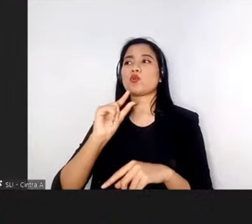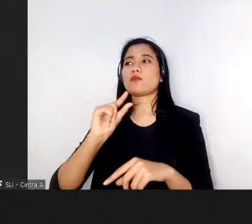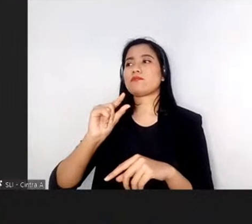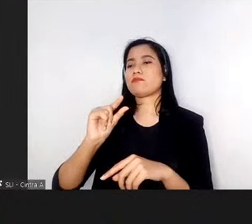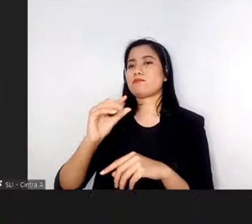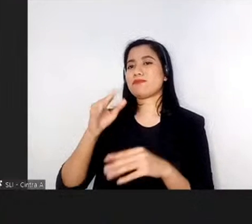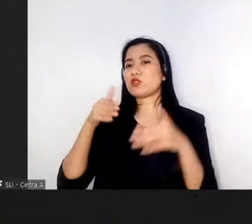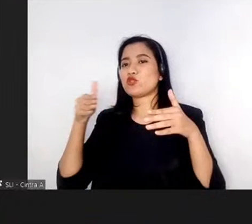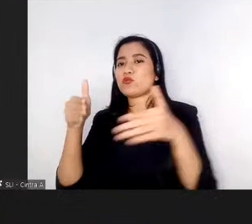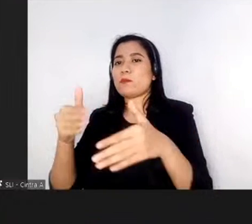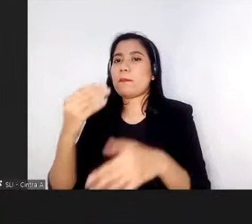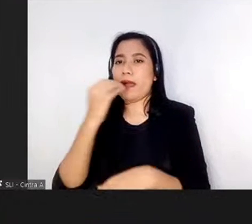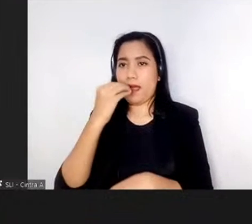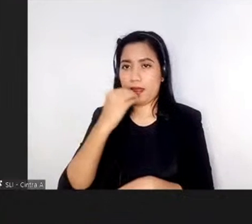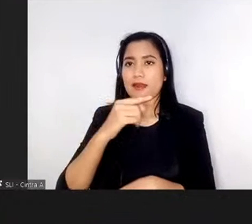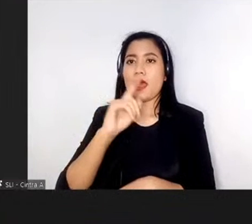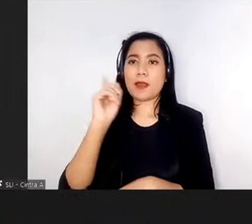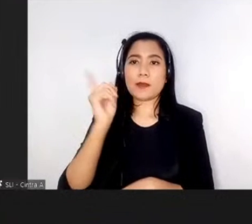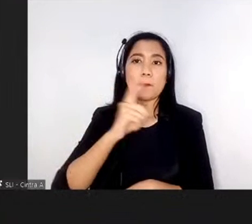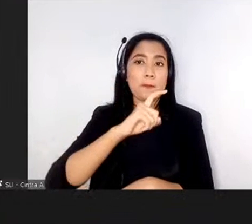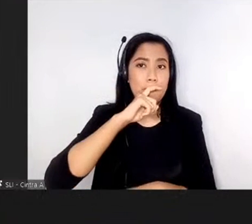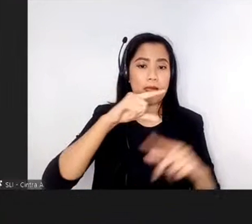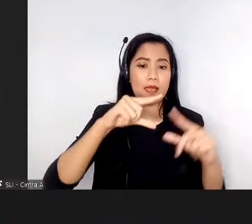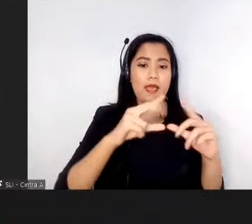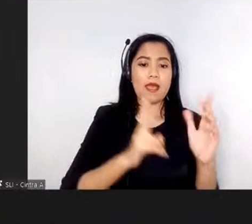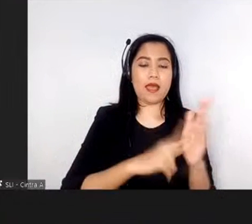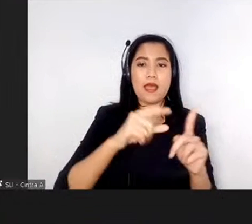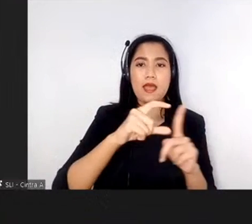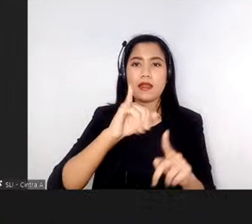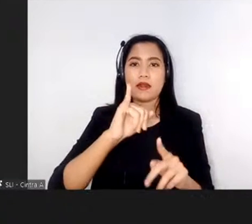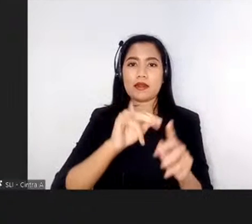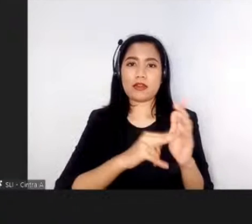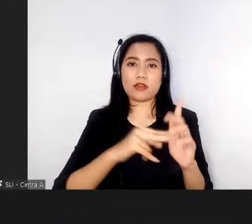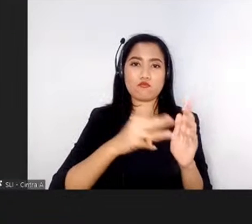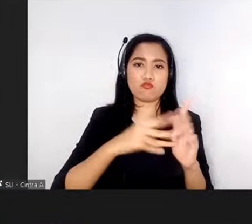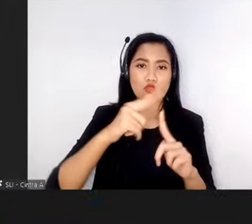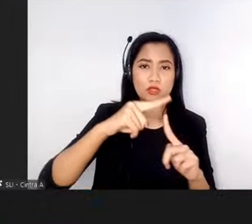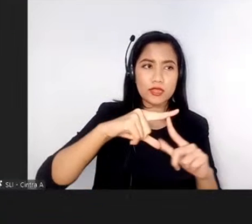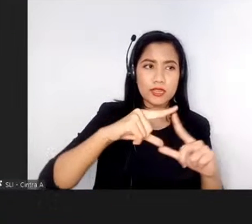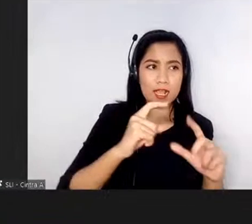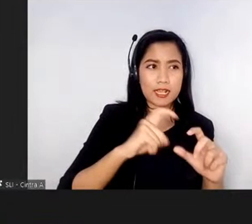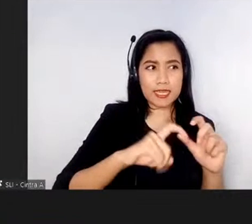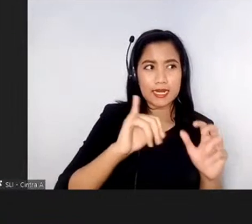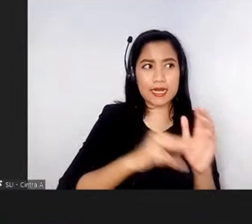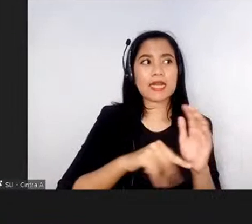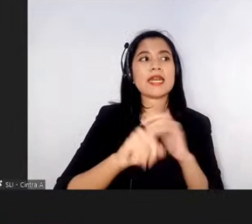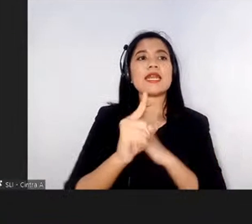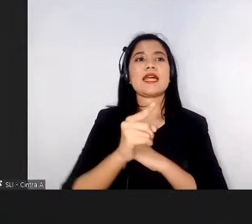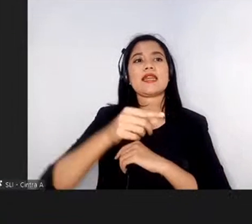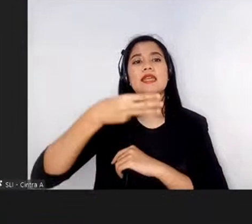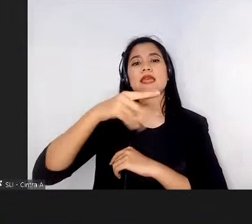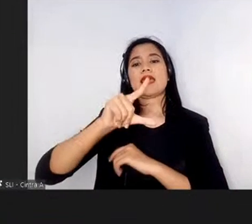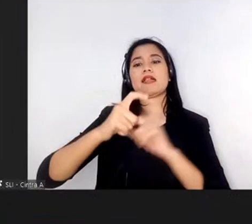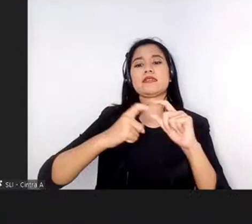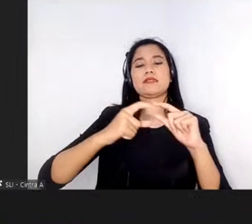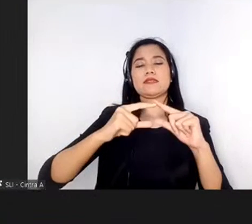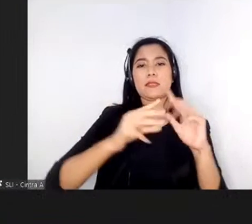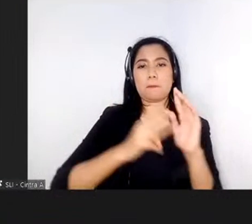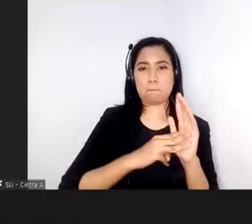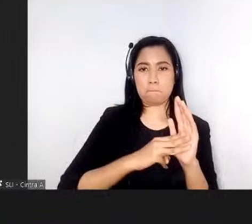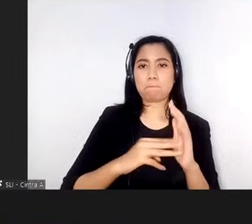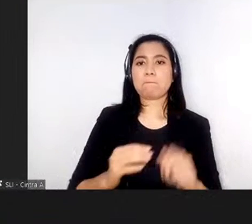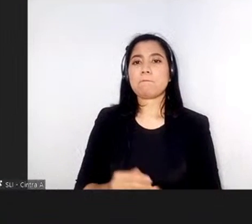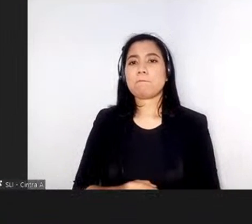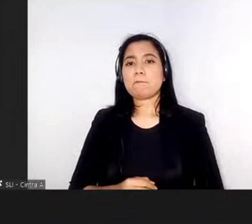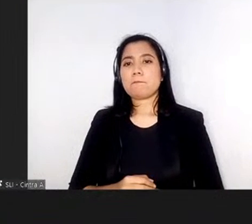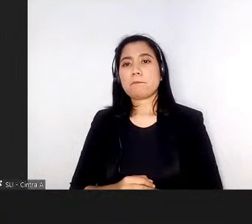nanti nanti akan ada bapak Andi Mutakin Deputi direktur advokasi dari Elsam selama berjalannya sesi pemaparan Jika